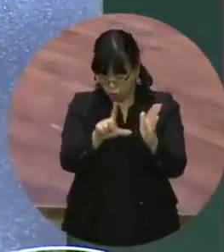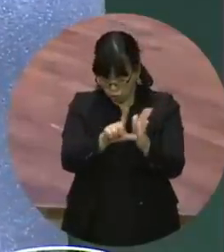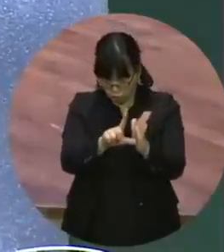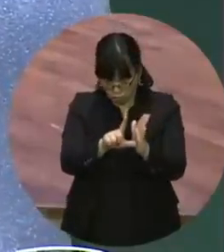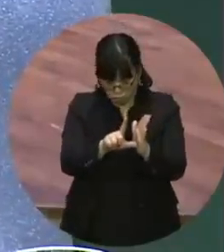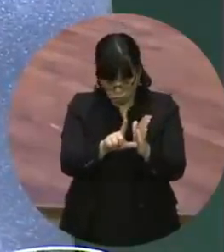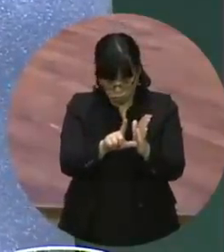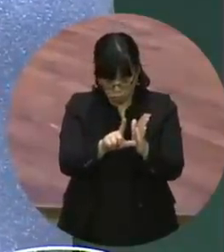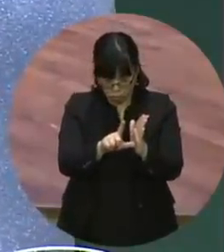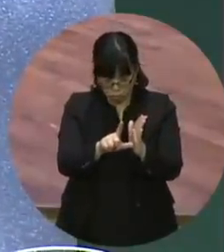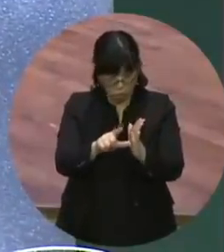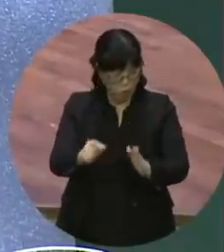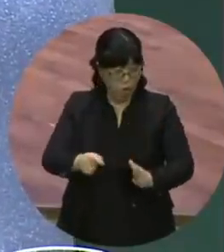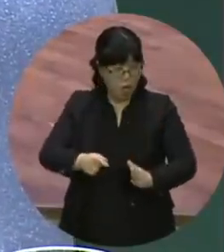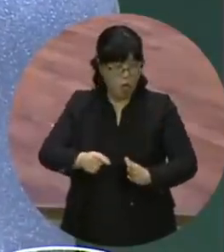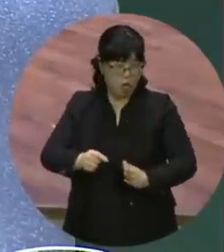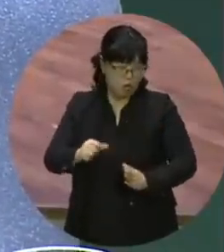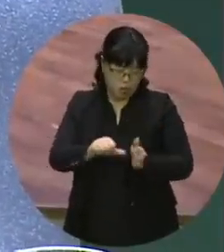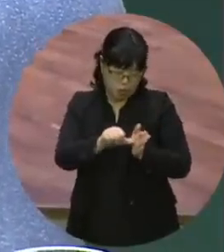왜라는 질문을 하지 않는다.